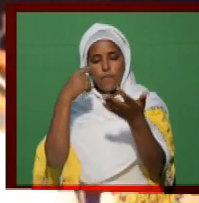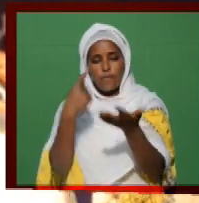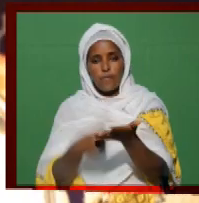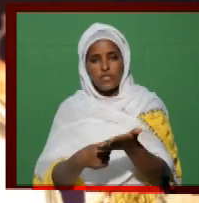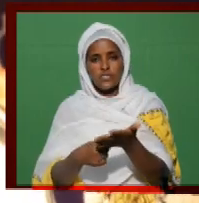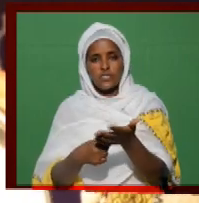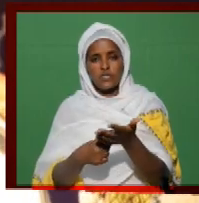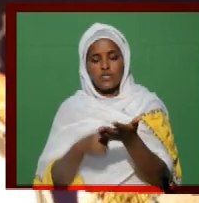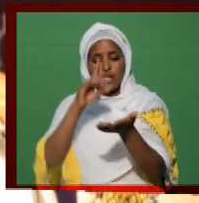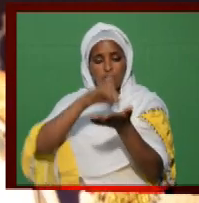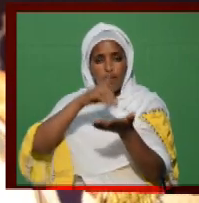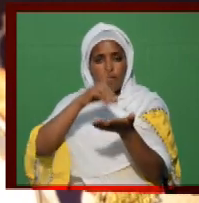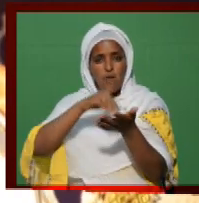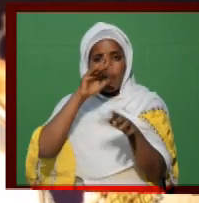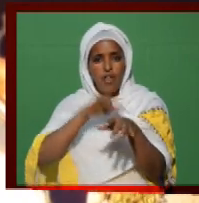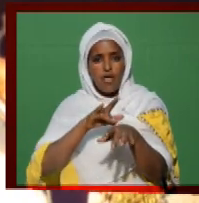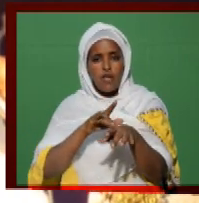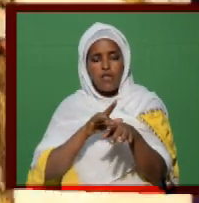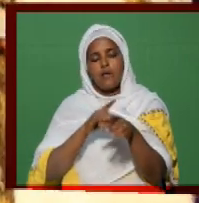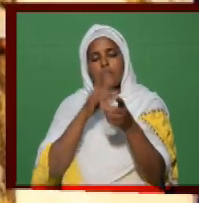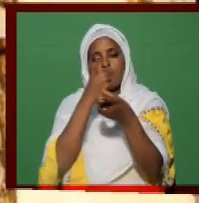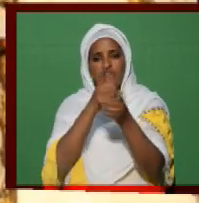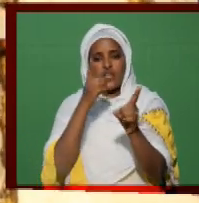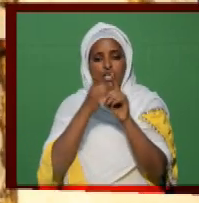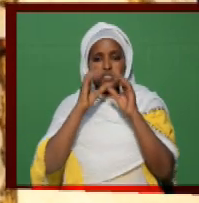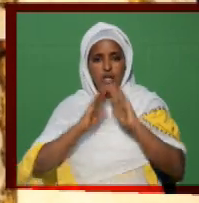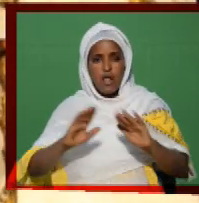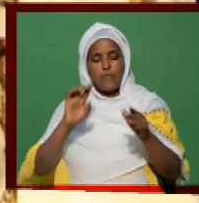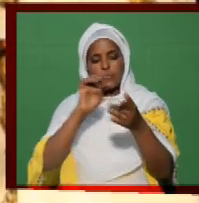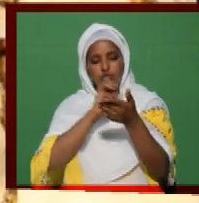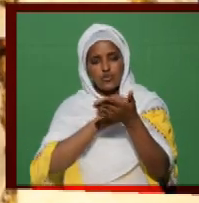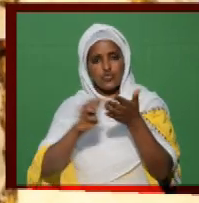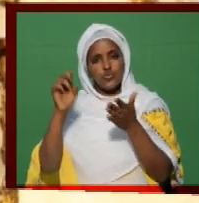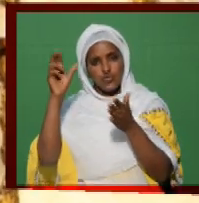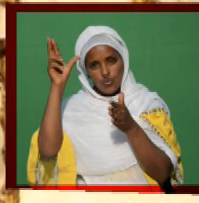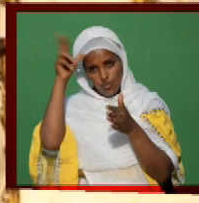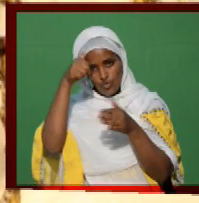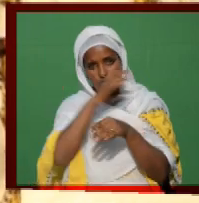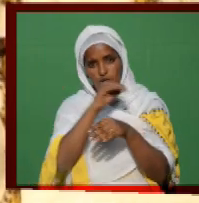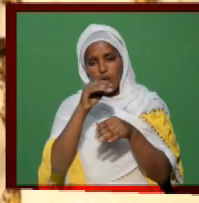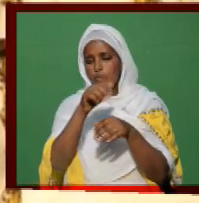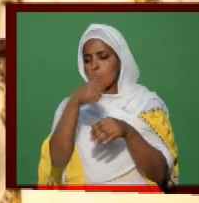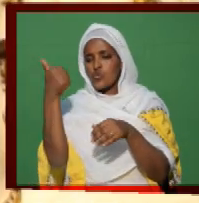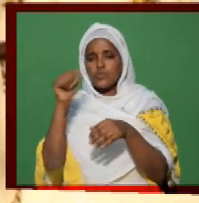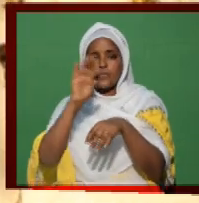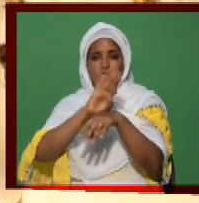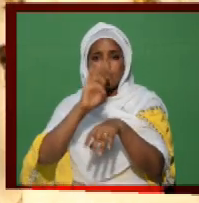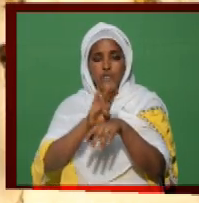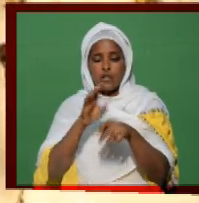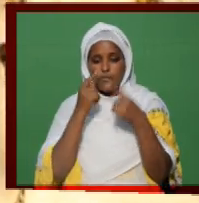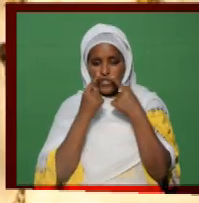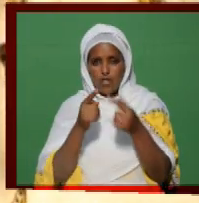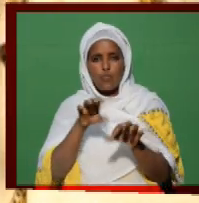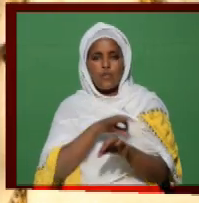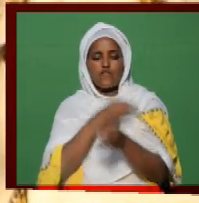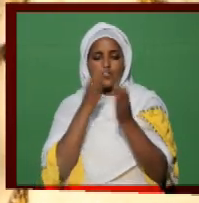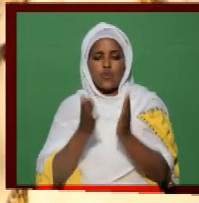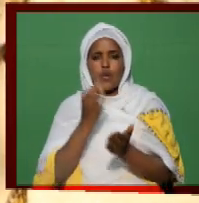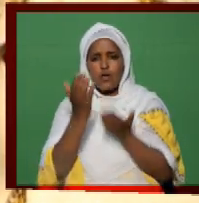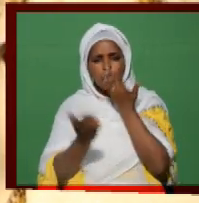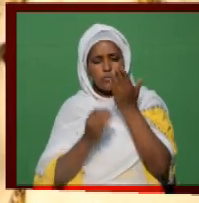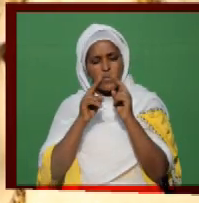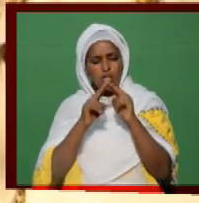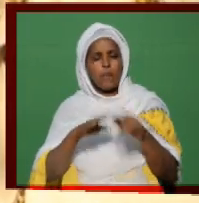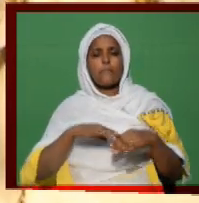ጀምሮ የበዚህ ርዕሰ ከተማ በፈለገ ሰላም ቅዱስ ጊዮርጊስና በሌሎችም አድባራት የሚታየው